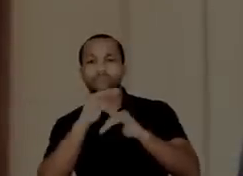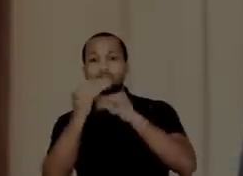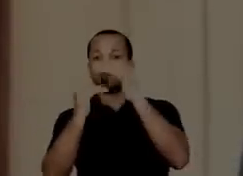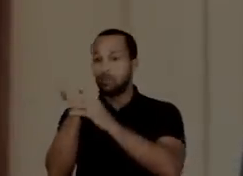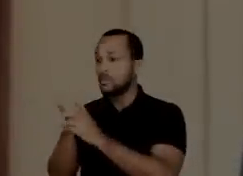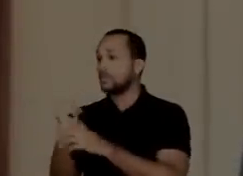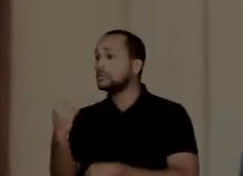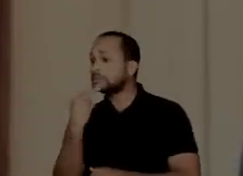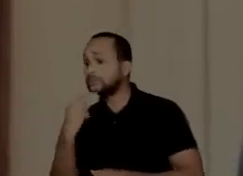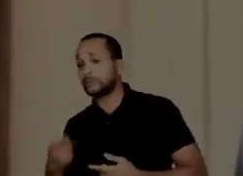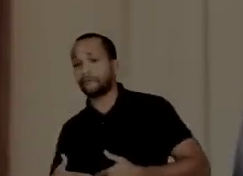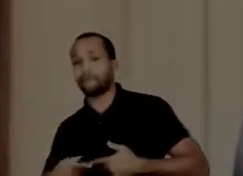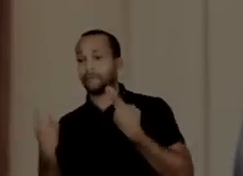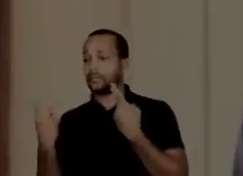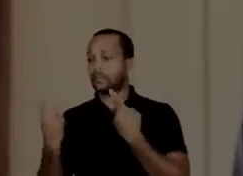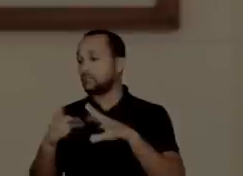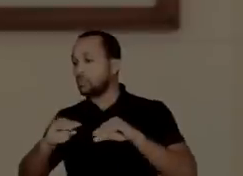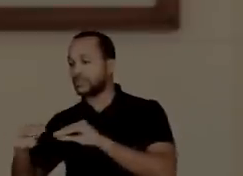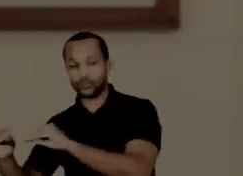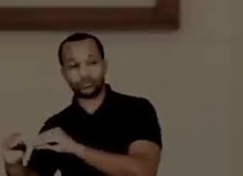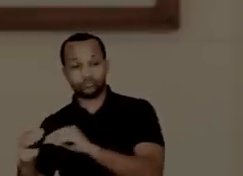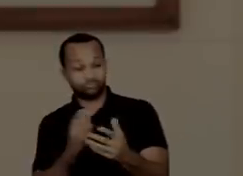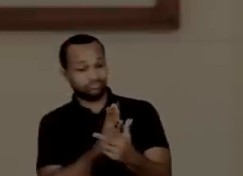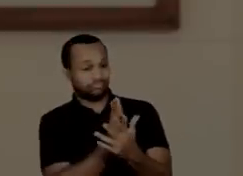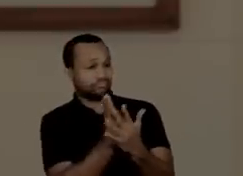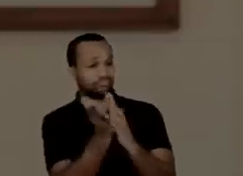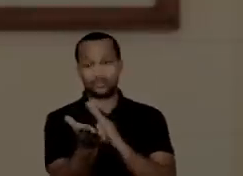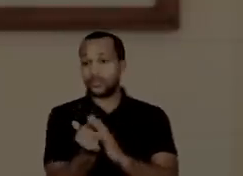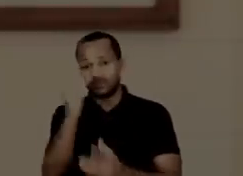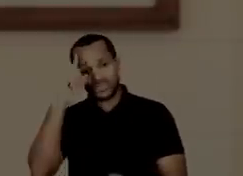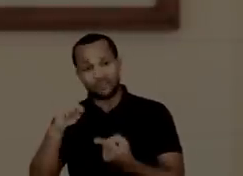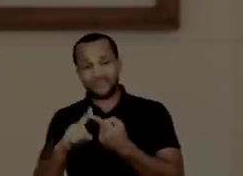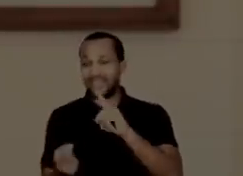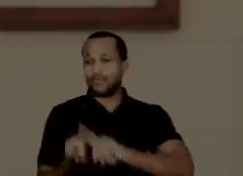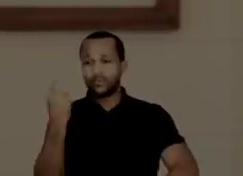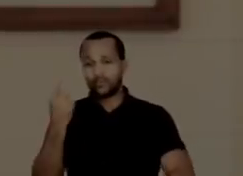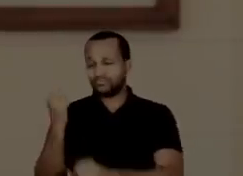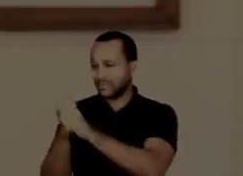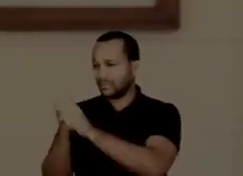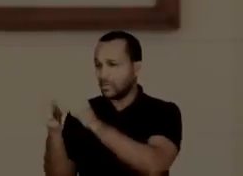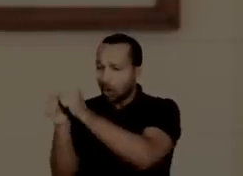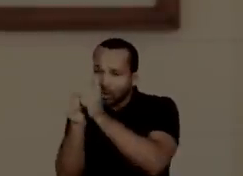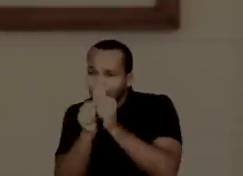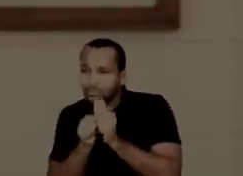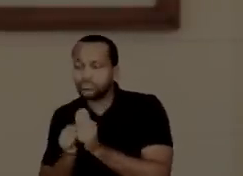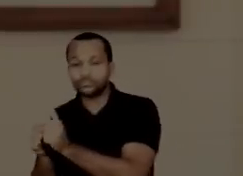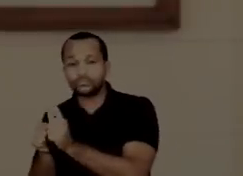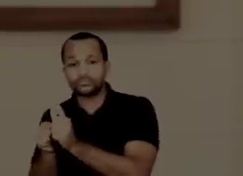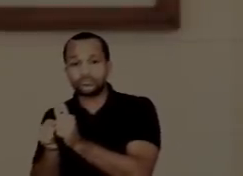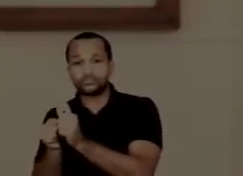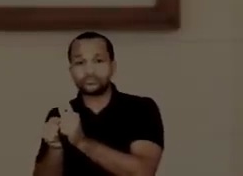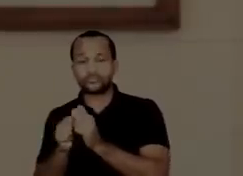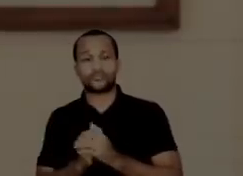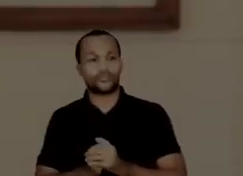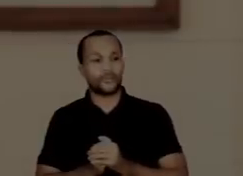réalisations indispensables à son développement et au bien-être quotidien des populations. Ce sont des enjeux stratégiques sur lesquels nous